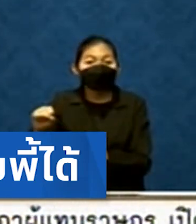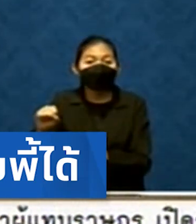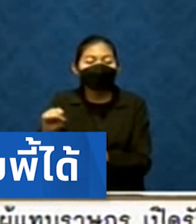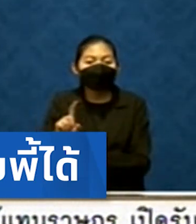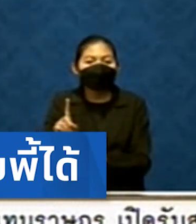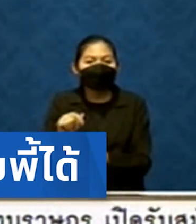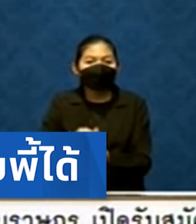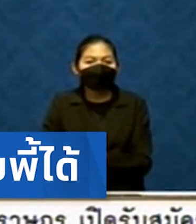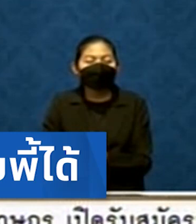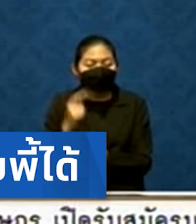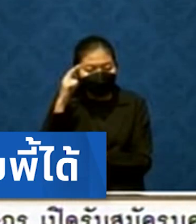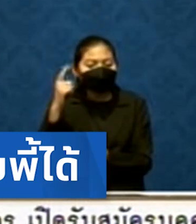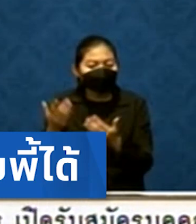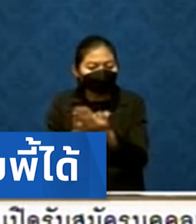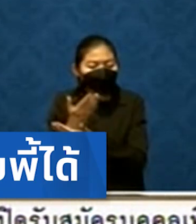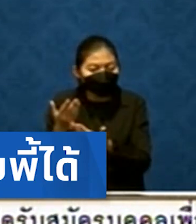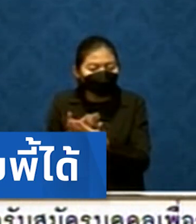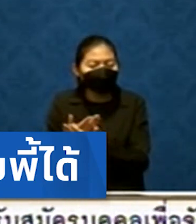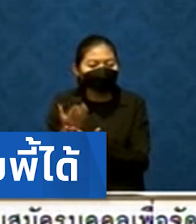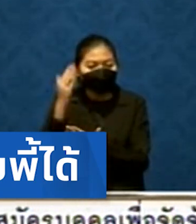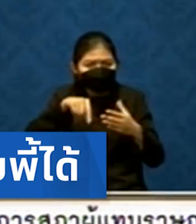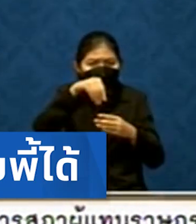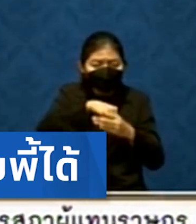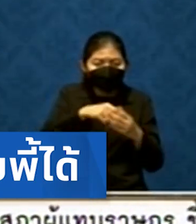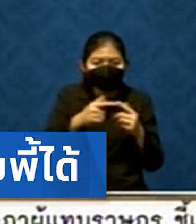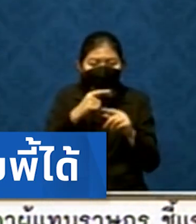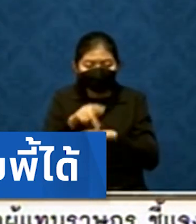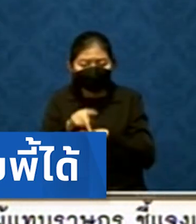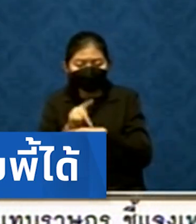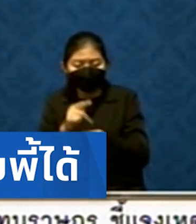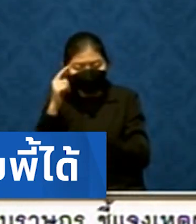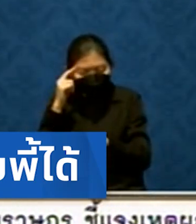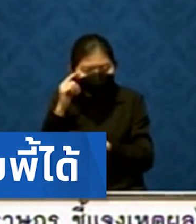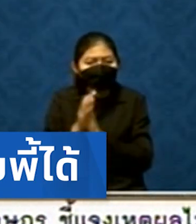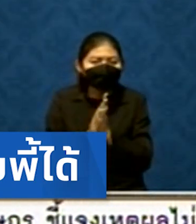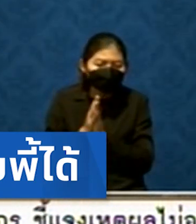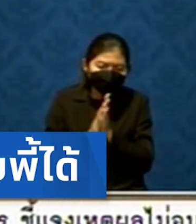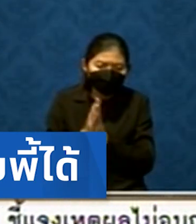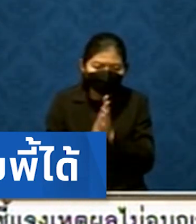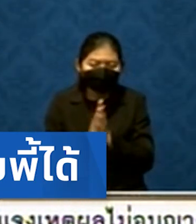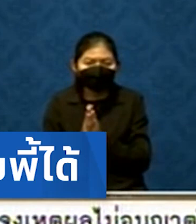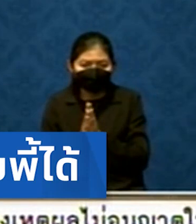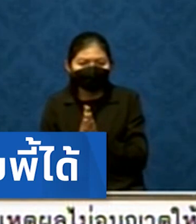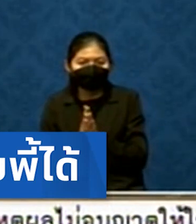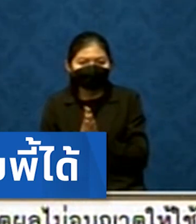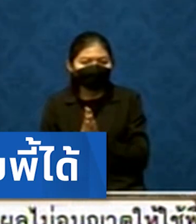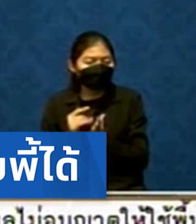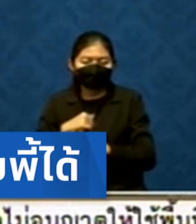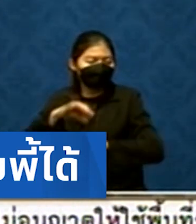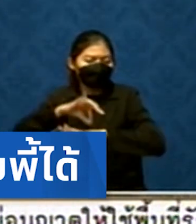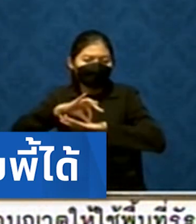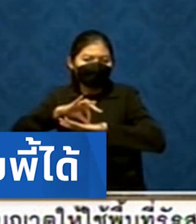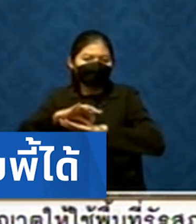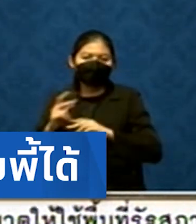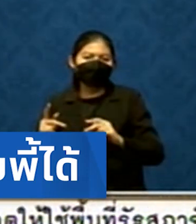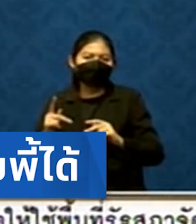ๆนะครับในแบบที่ถ้าวิโรจน์ลักษณะดิสอนอยู่ในสภาก็คงเป็นบทบาทของวิโรจน์แต่เอิร์ธปกรณ์วุฒิรับช่วงจากวิโรจน์ได้อย่างยอดเยี่ยมว่ามีรัฐ